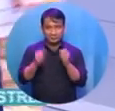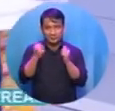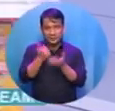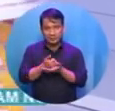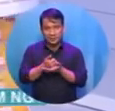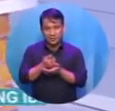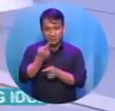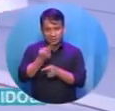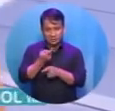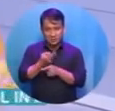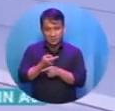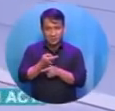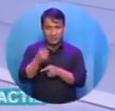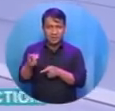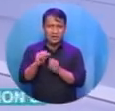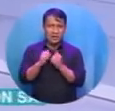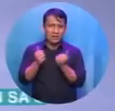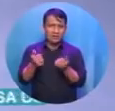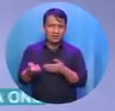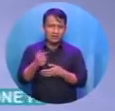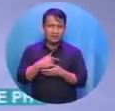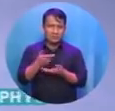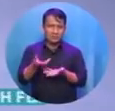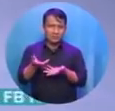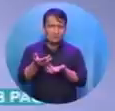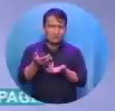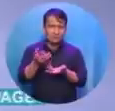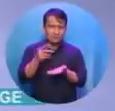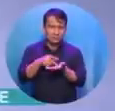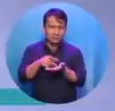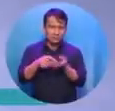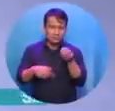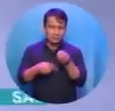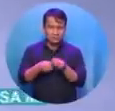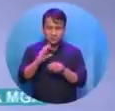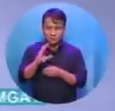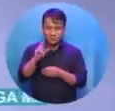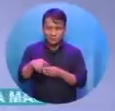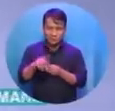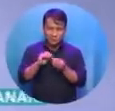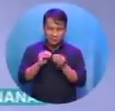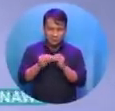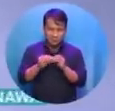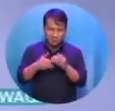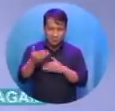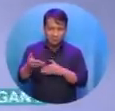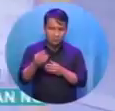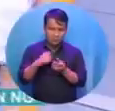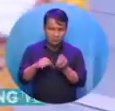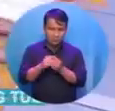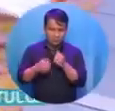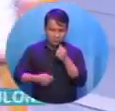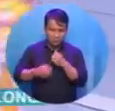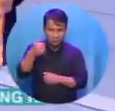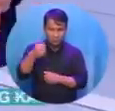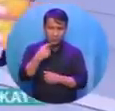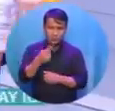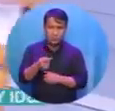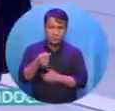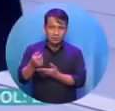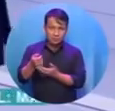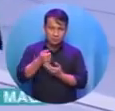Paano ko kayo pasayahin? Abay, pagbigyan ko yung kakulitan ninyo, nag-iwan kayo ng mga cellphone numbers ninyo para tawagan kayo, para manalo ng